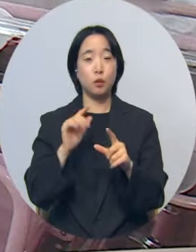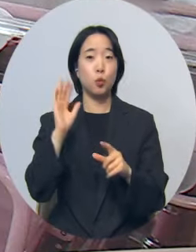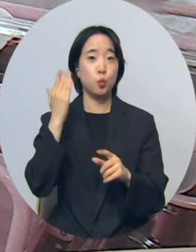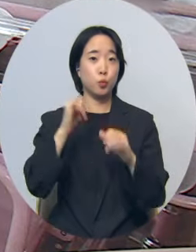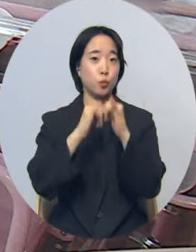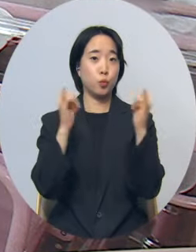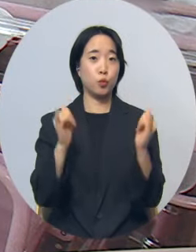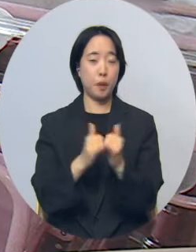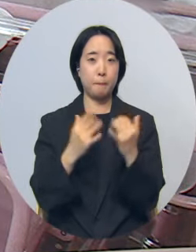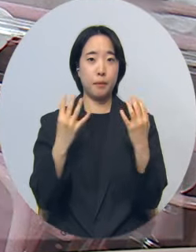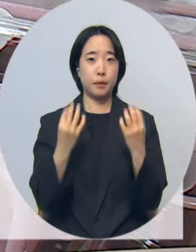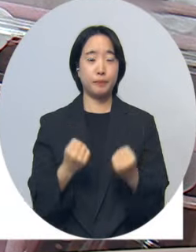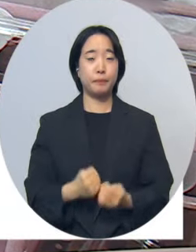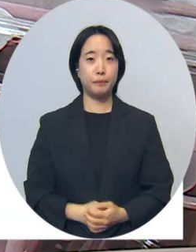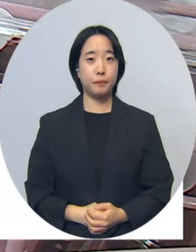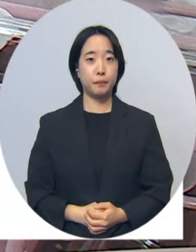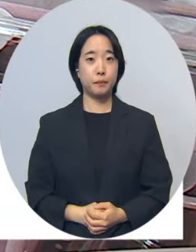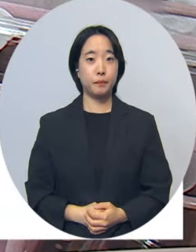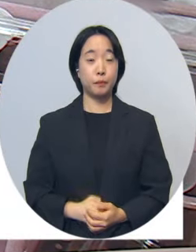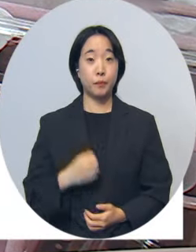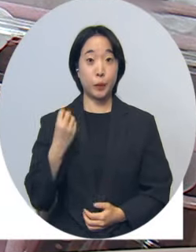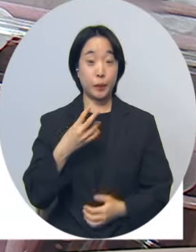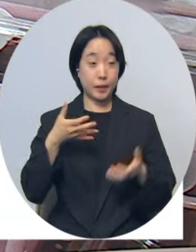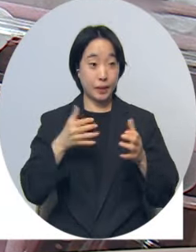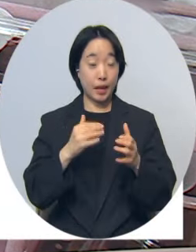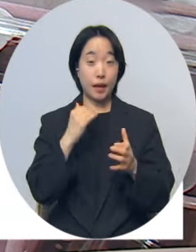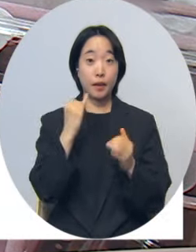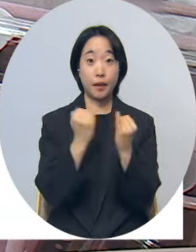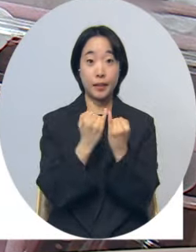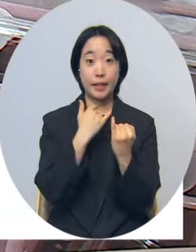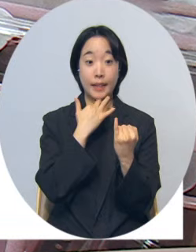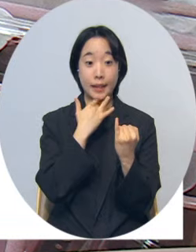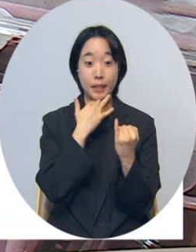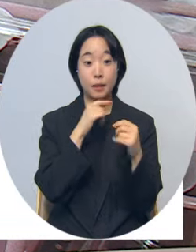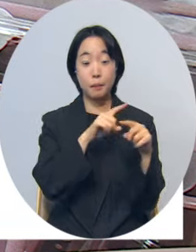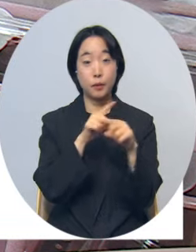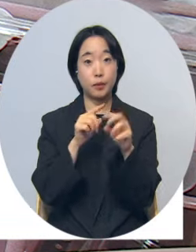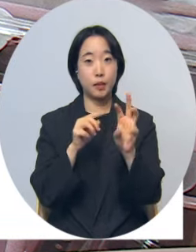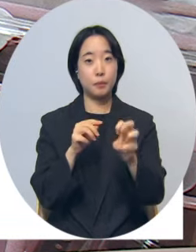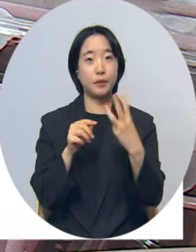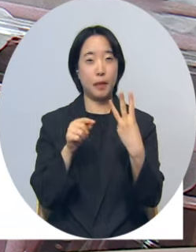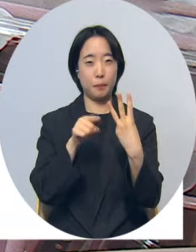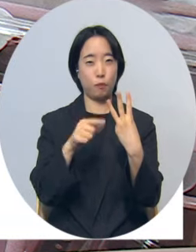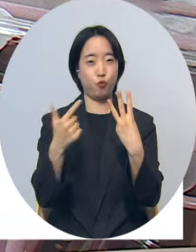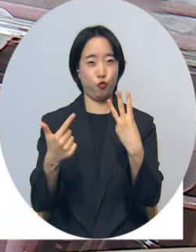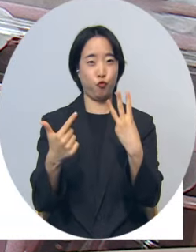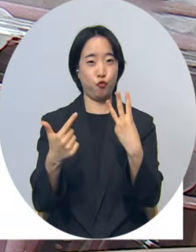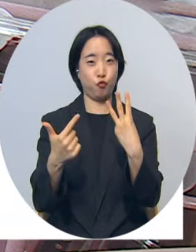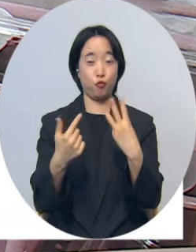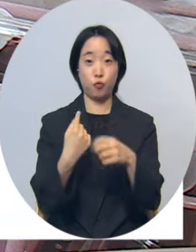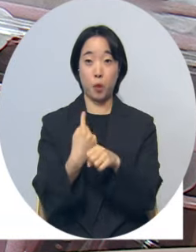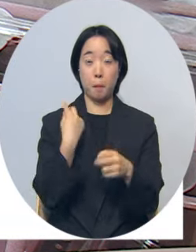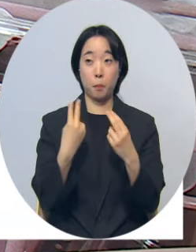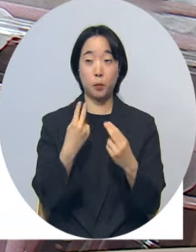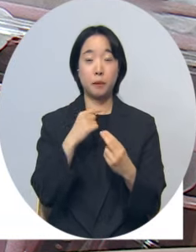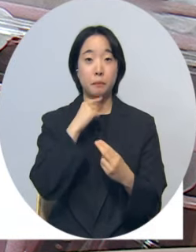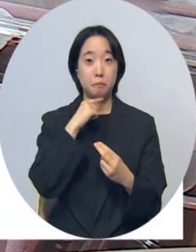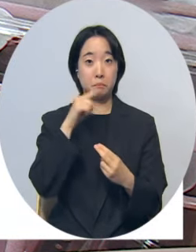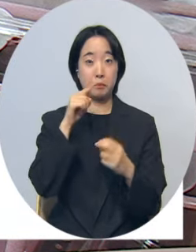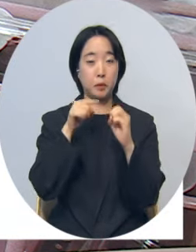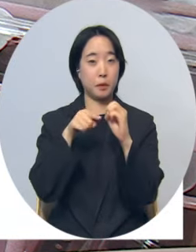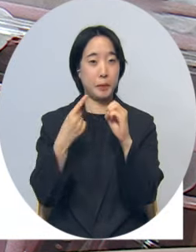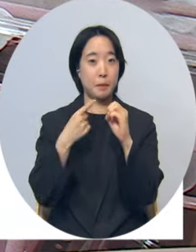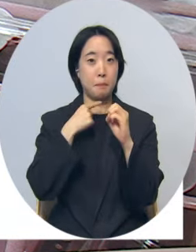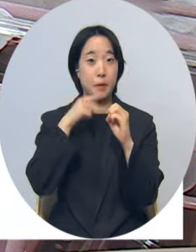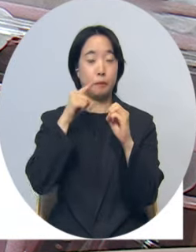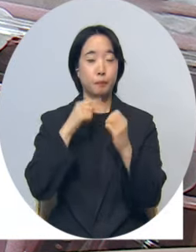출산 연령을 살펴보면 여성의 평균 출산 연령은 33.6세로 작년보다 0.1세 높아졌고 출생아